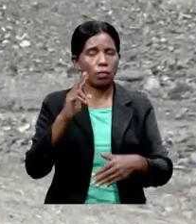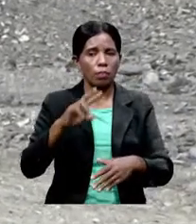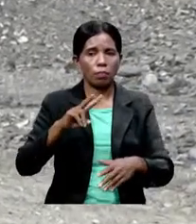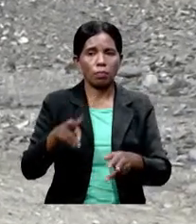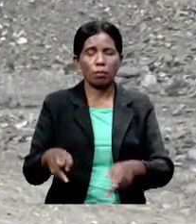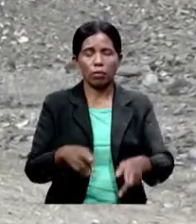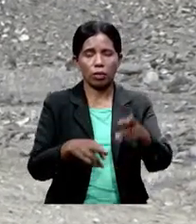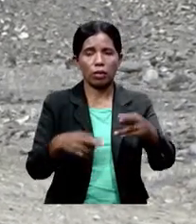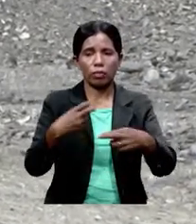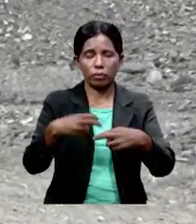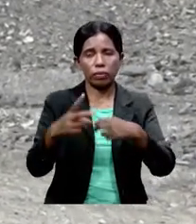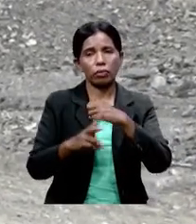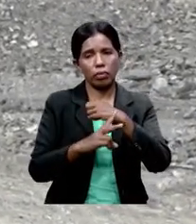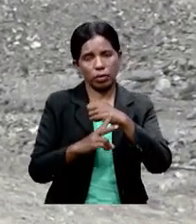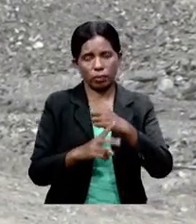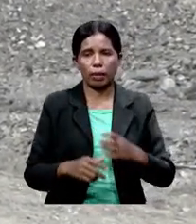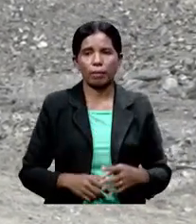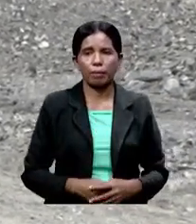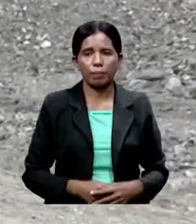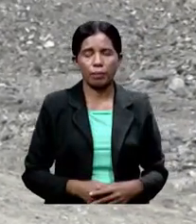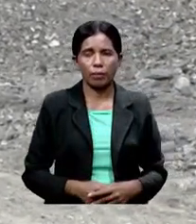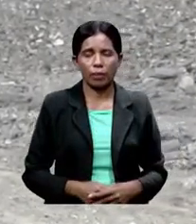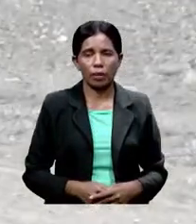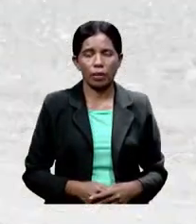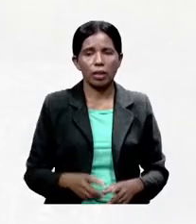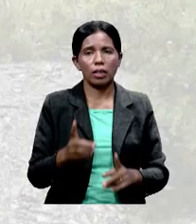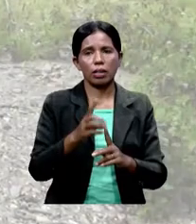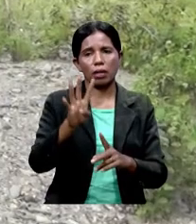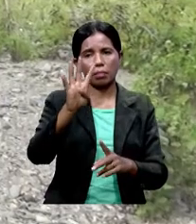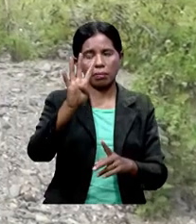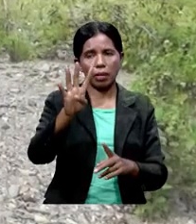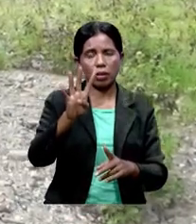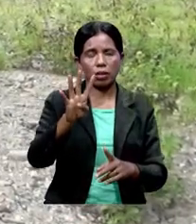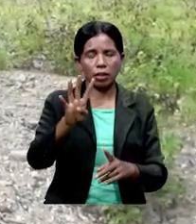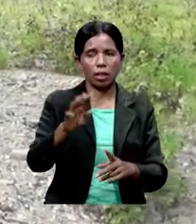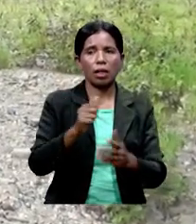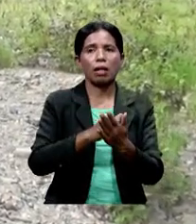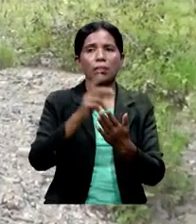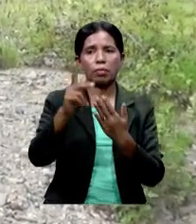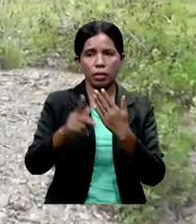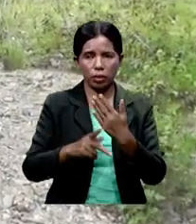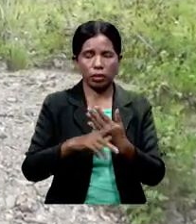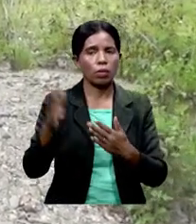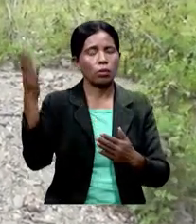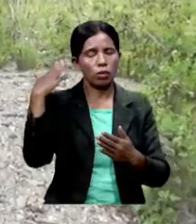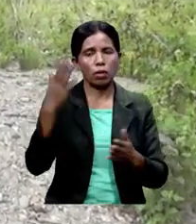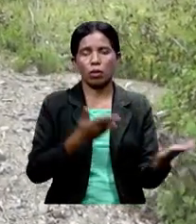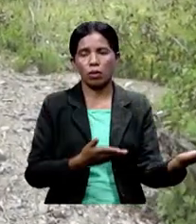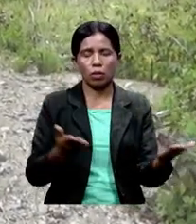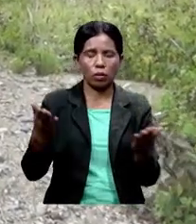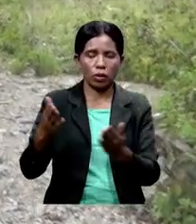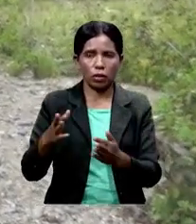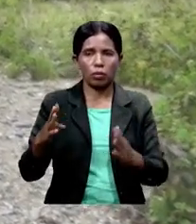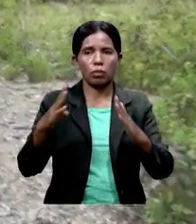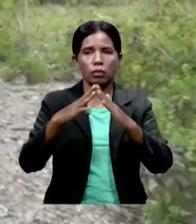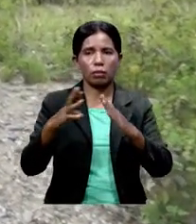inundação. Olá, me parte caraca me loro no uma ira, ia dia 4 né, tocado dia 4 de abril. Uluki, gulu lato en, uluki hete on bade, daruma